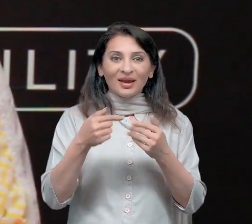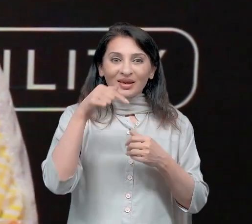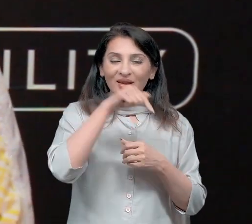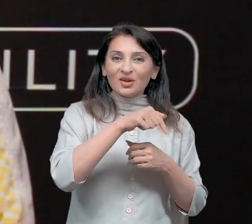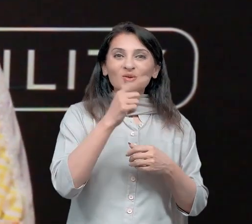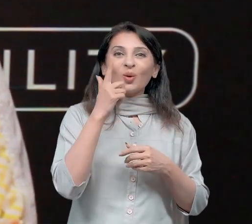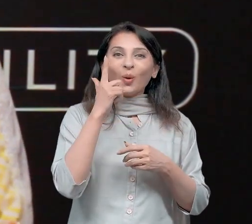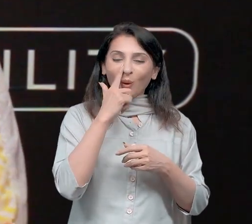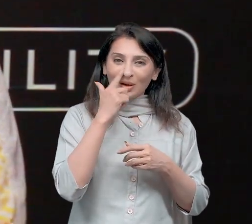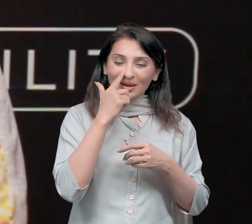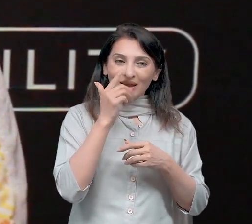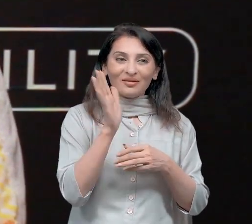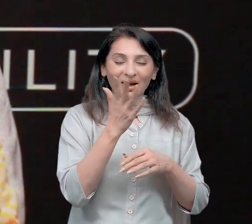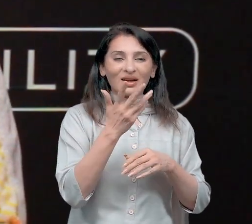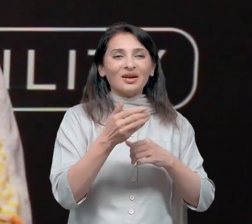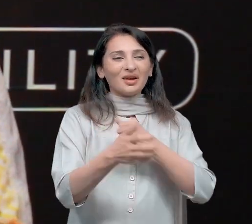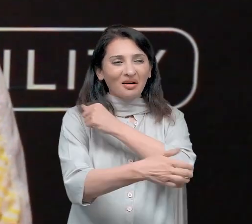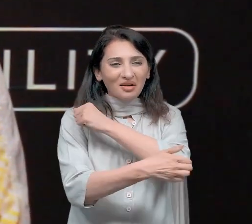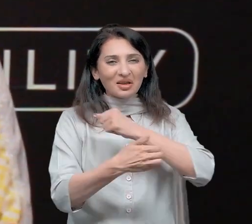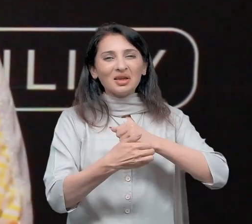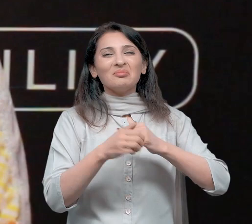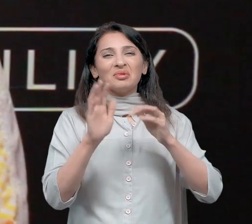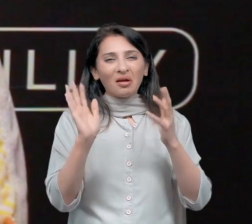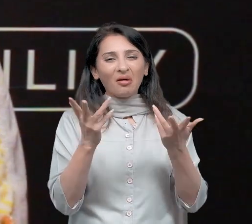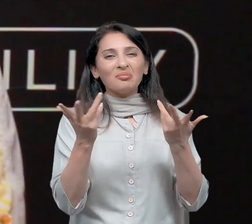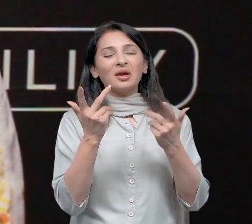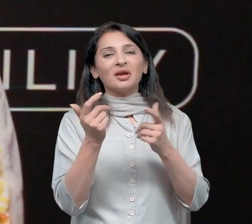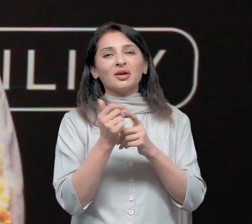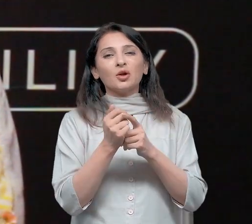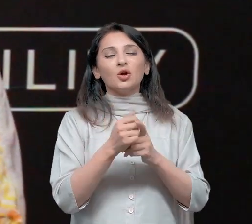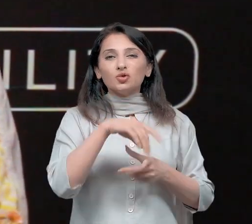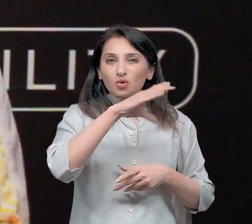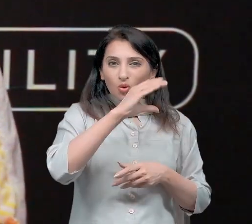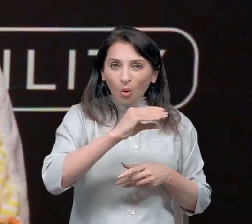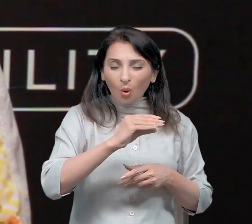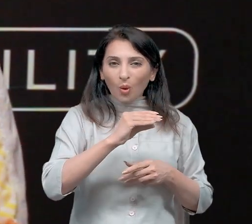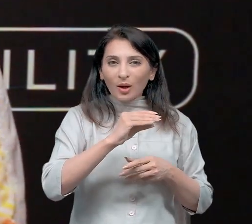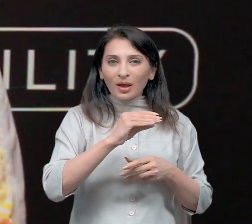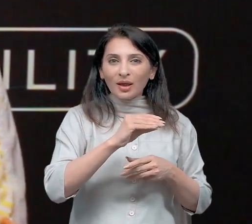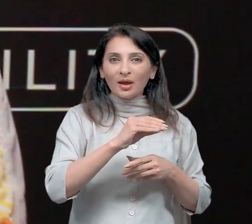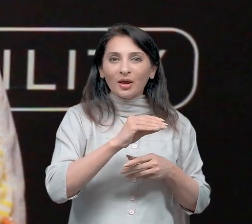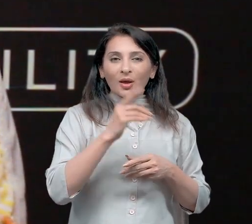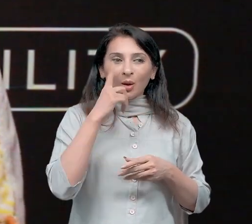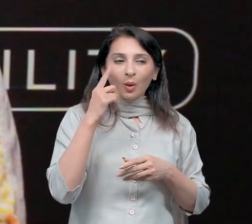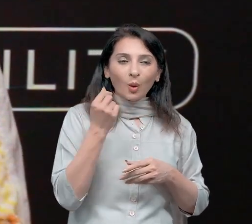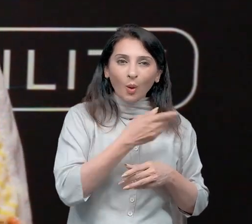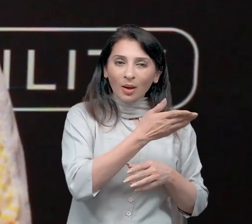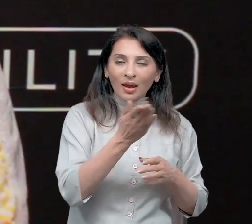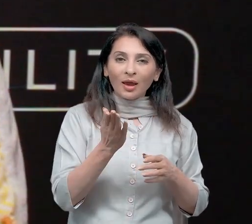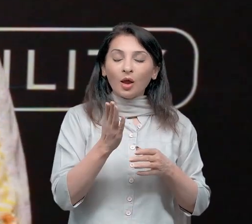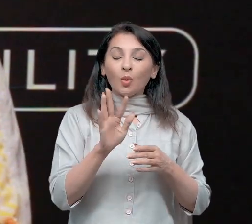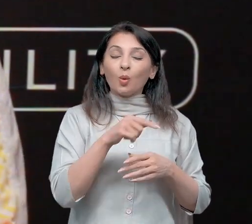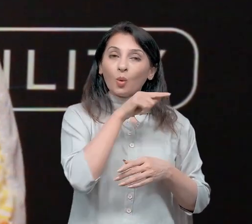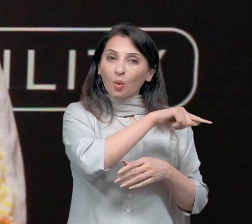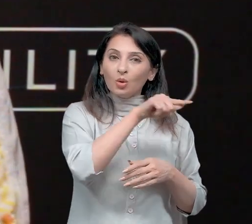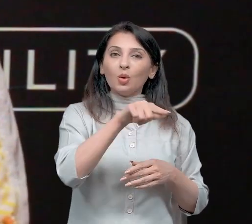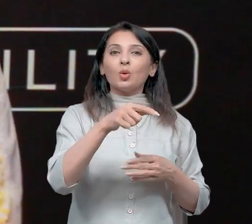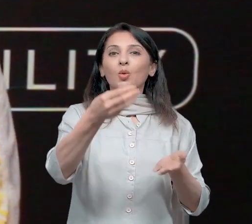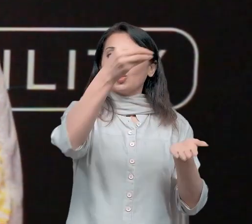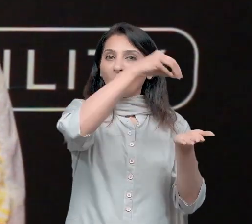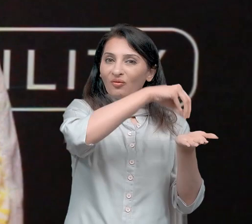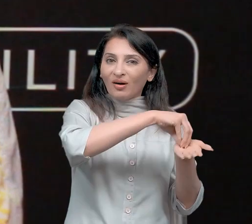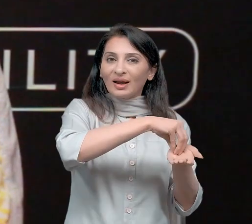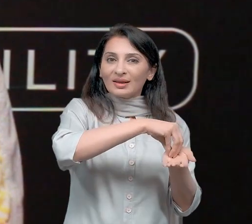بھی لوگ مائنورٹی بھی آتی ہیں آپ کے، وہ سب کس طرح سے یہ فائدہ پہنچایا جائے. چونکہ جب ہر آدمی ایک ہی